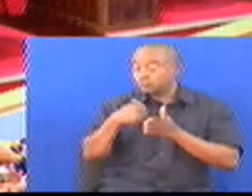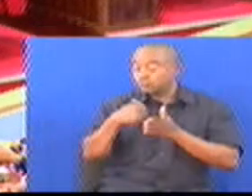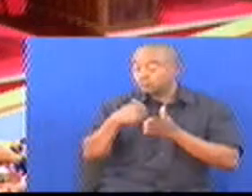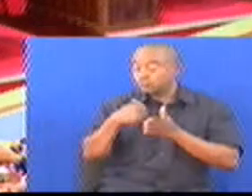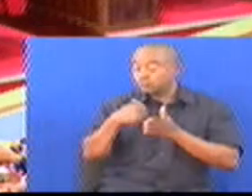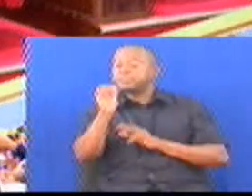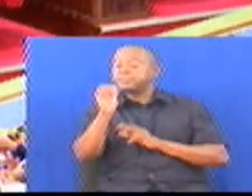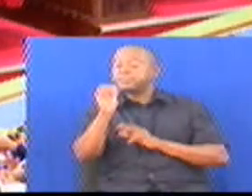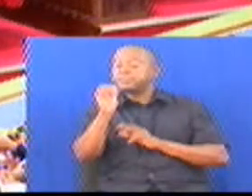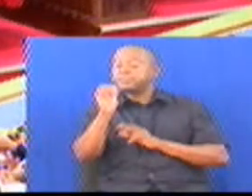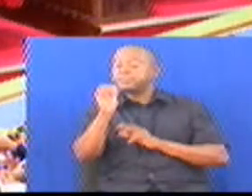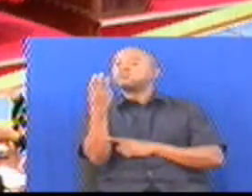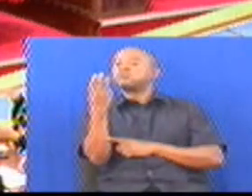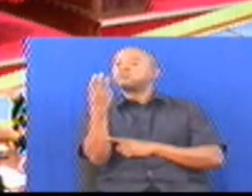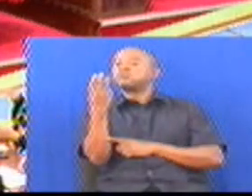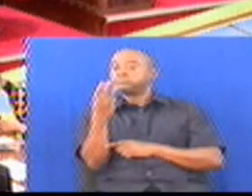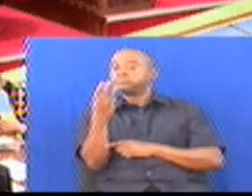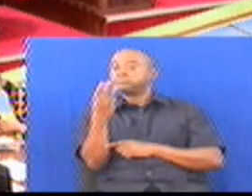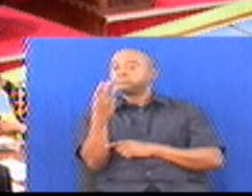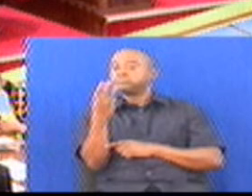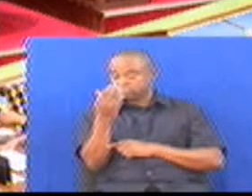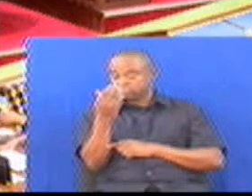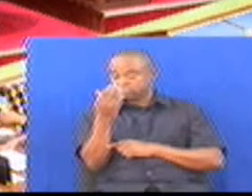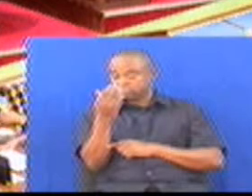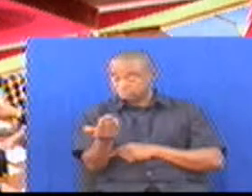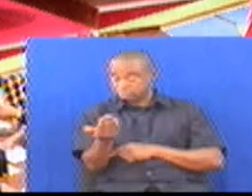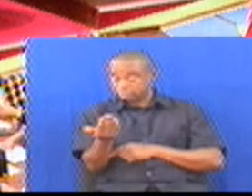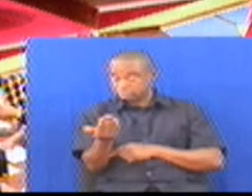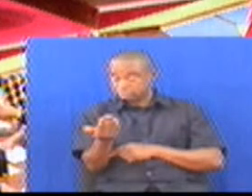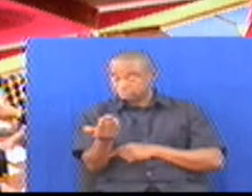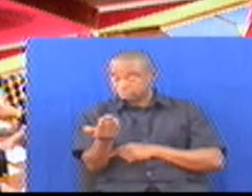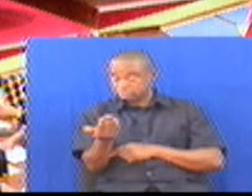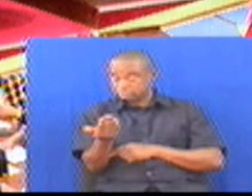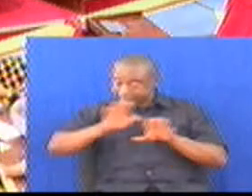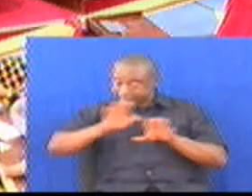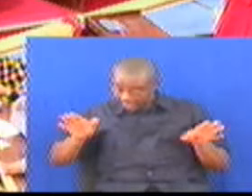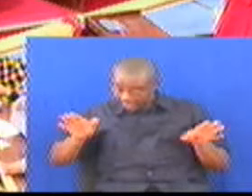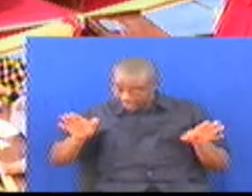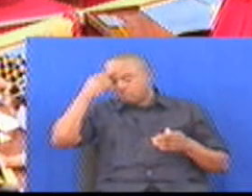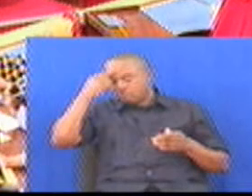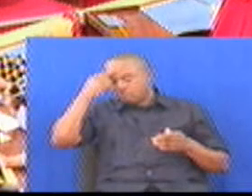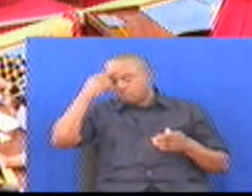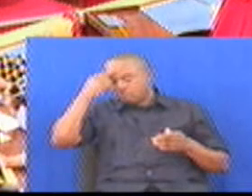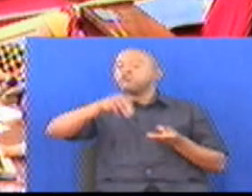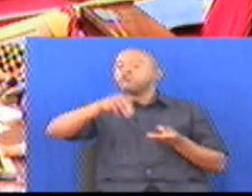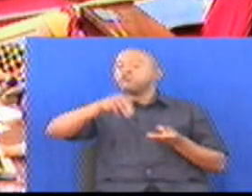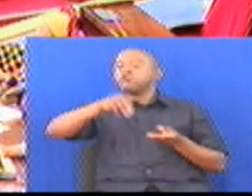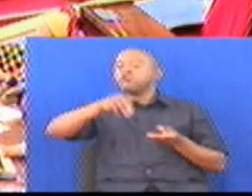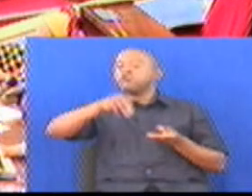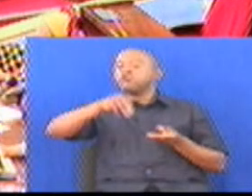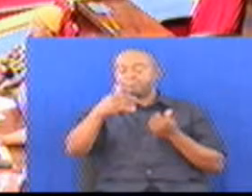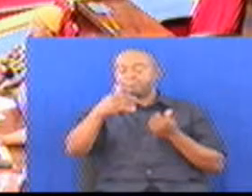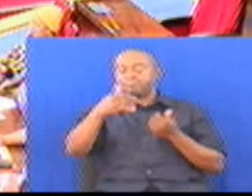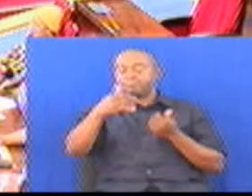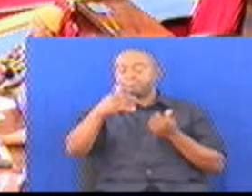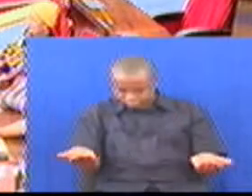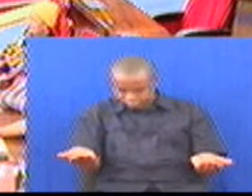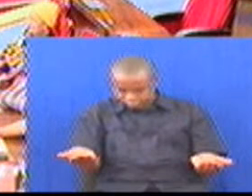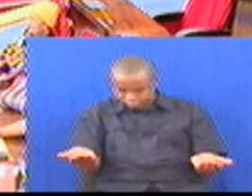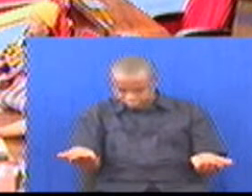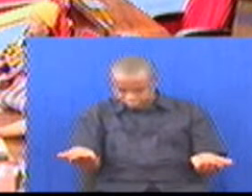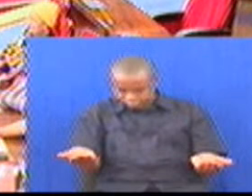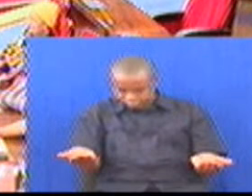nyingine mpya 3 na kukamilika na kuanza kutumika kwa jengo la 3 katika kiwanja cha ndege